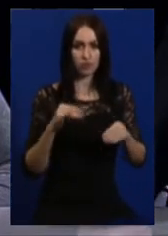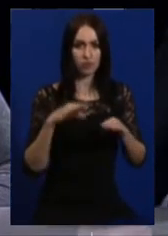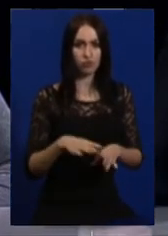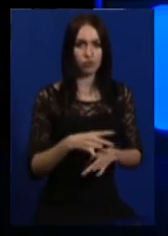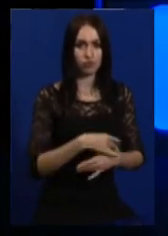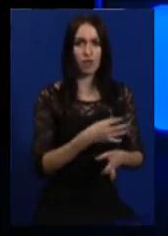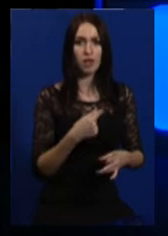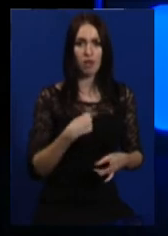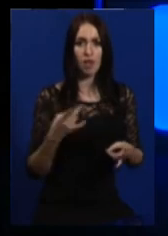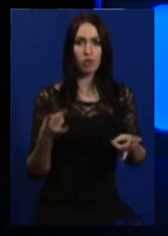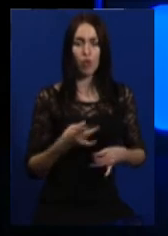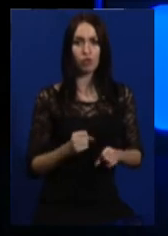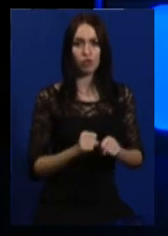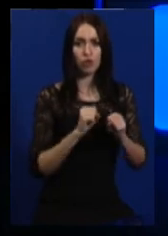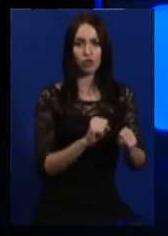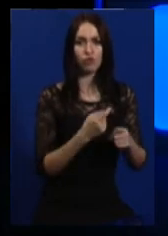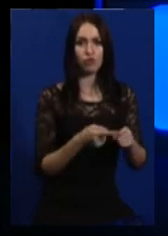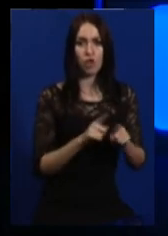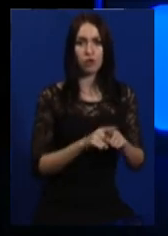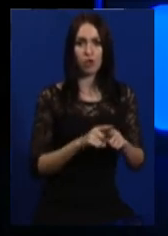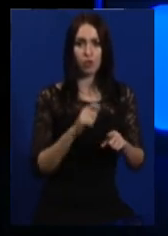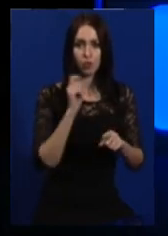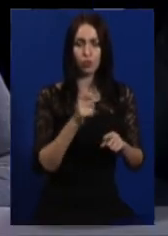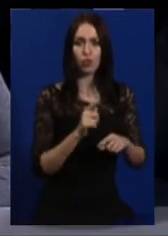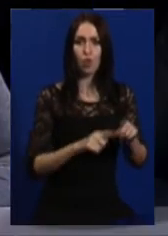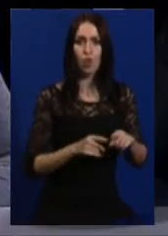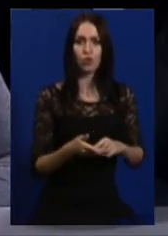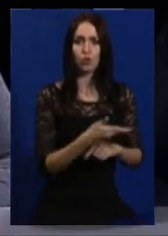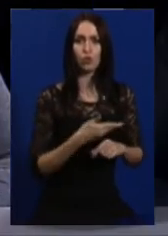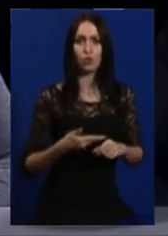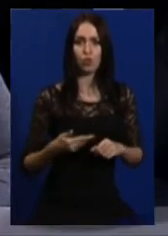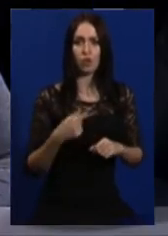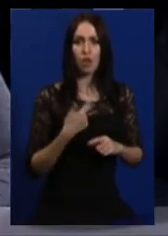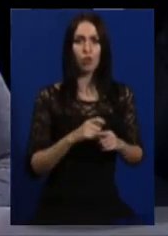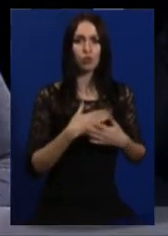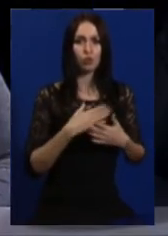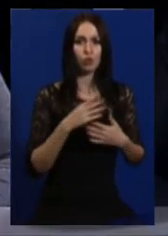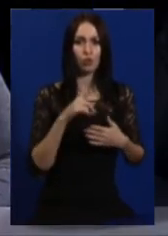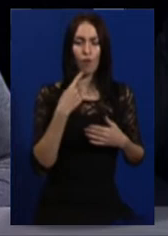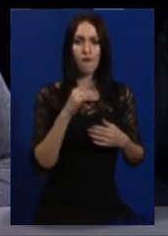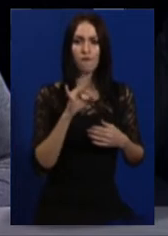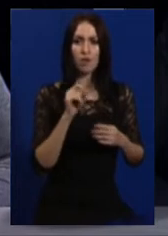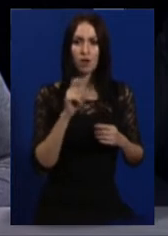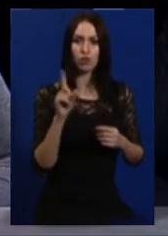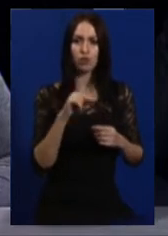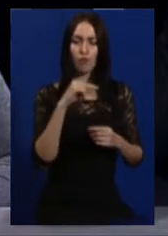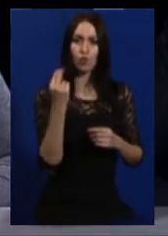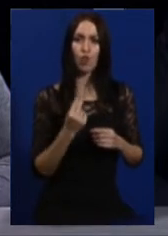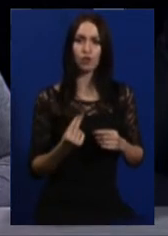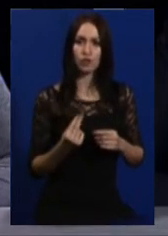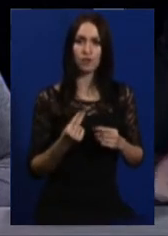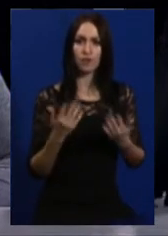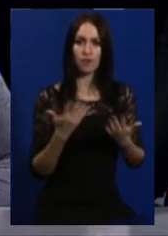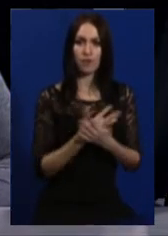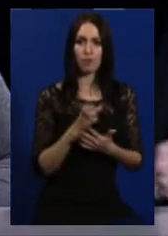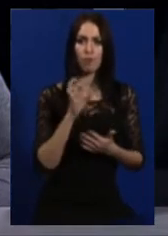защищать эту воду и я очень люблю фразу хичкока то что в художественном фильме бог